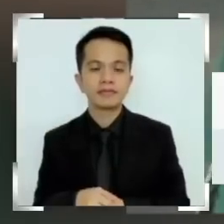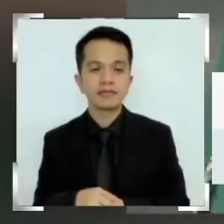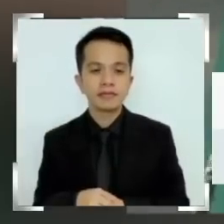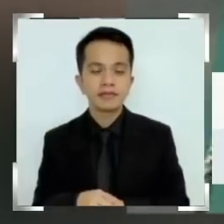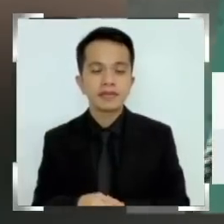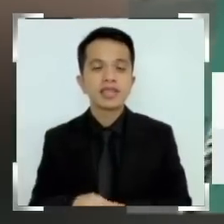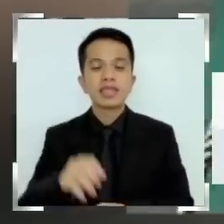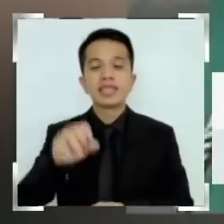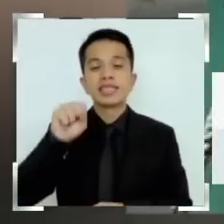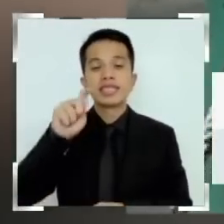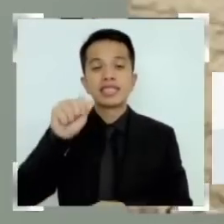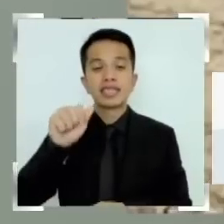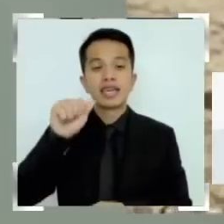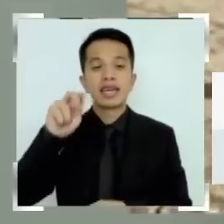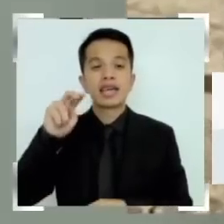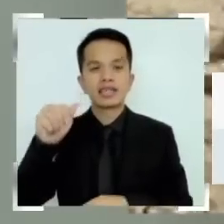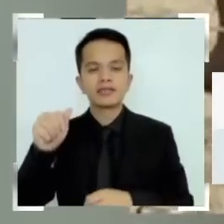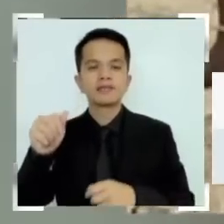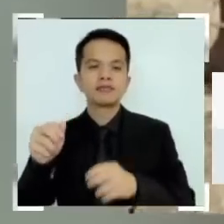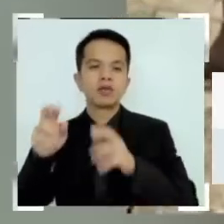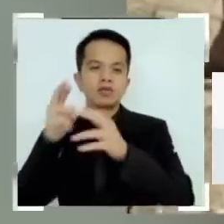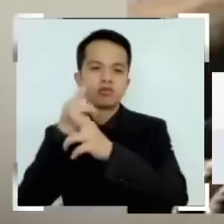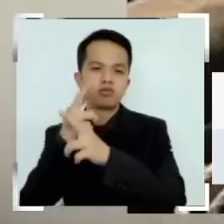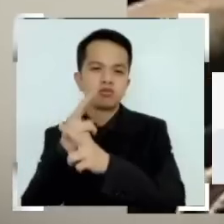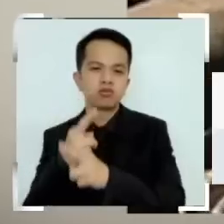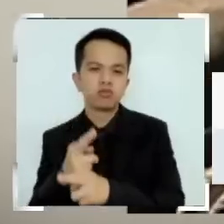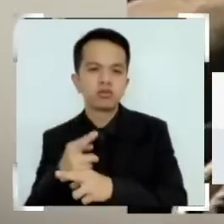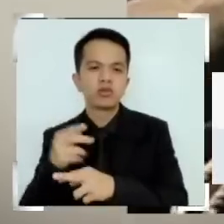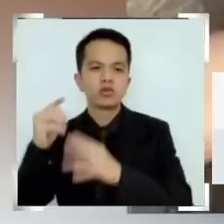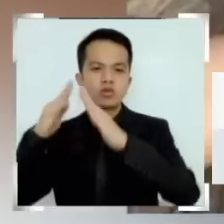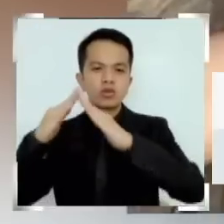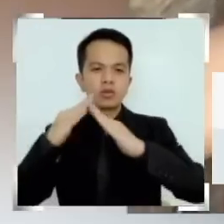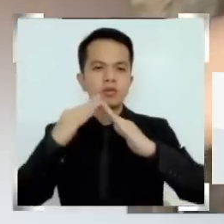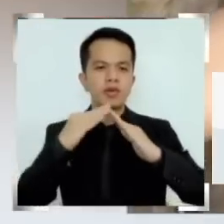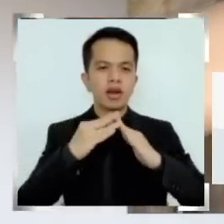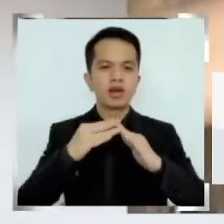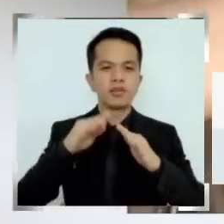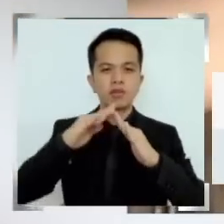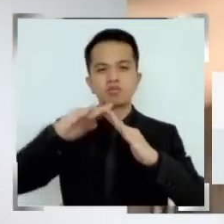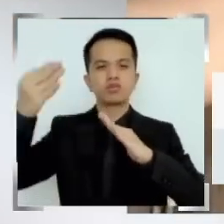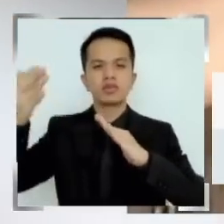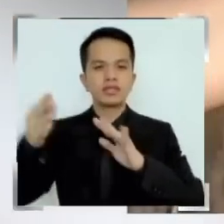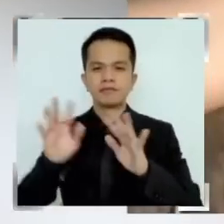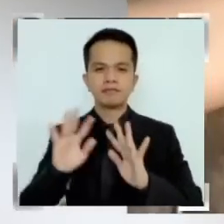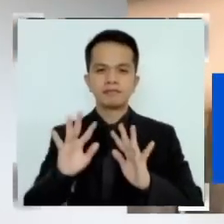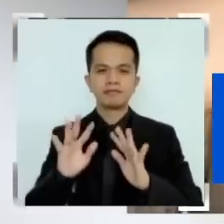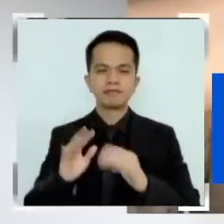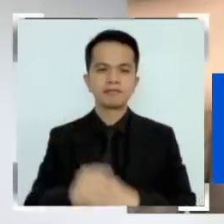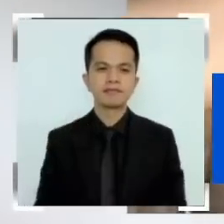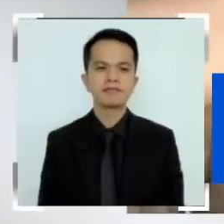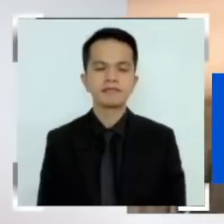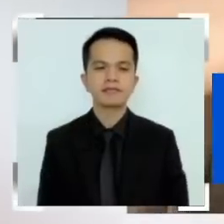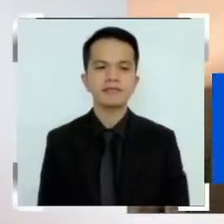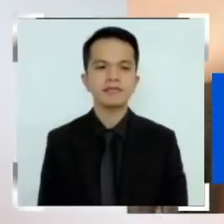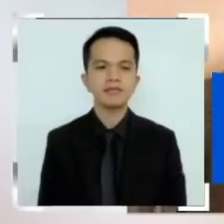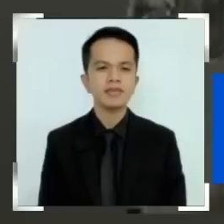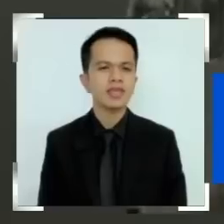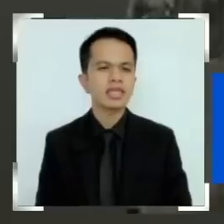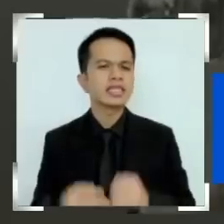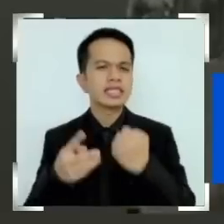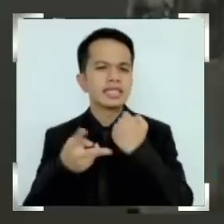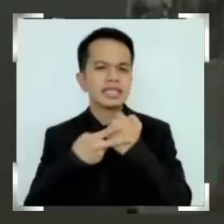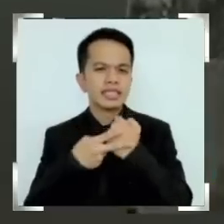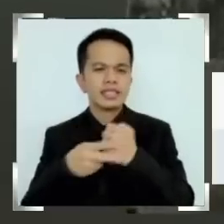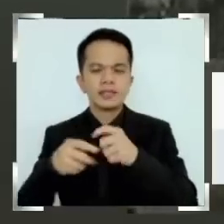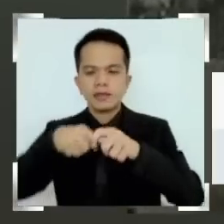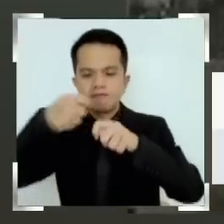ang bubong ng kanilang mga bahay para hindi liparin ang malalakas na hangin. Safety kasi ma'am kung maitatali na ganito. Kasabay